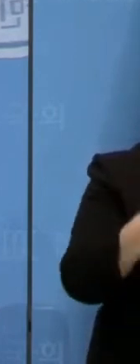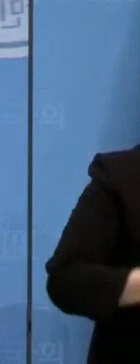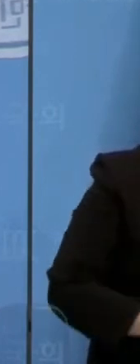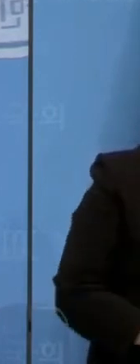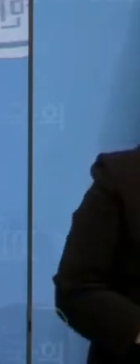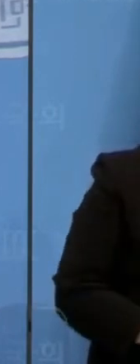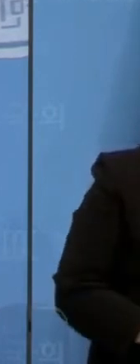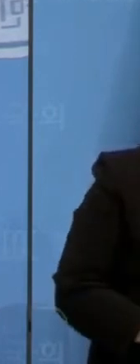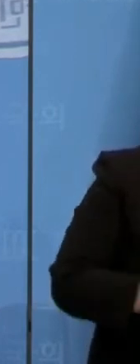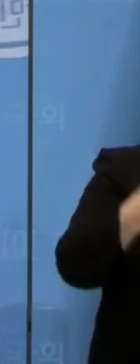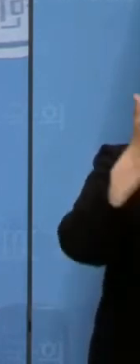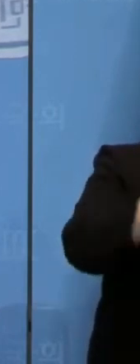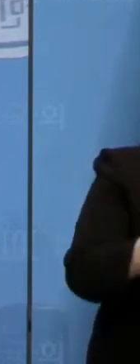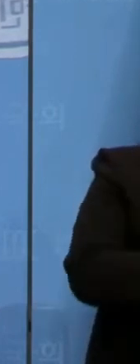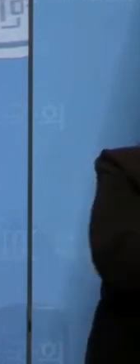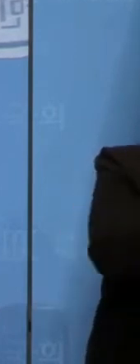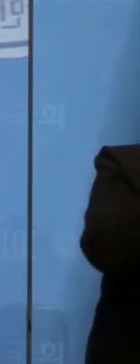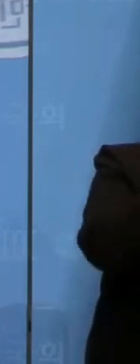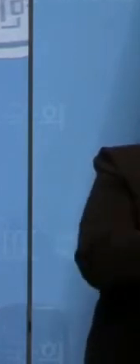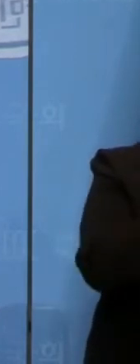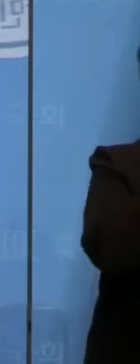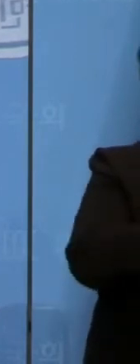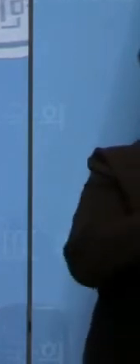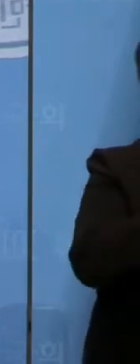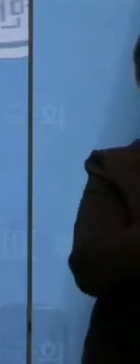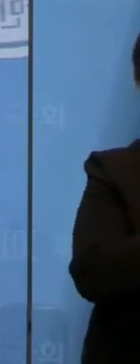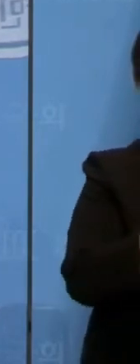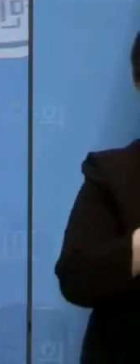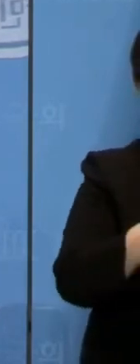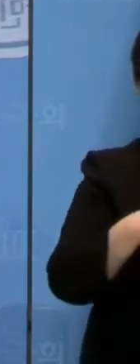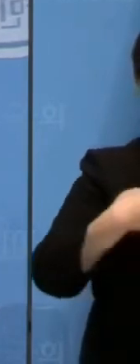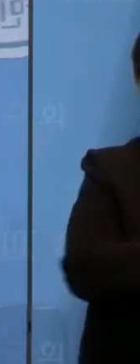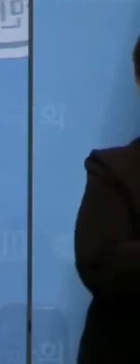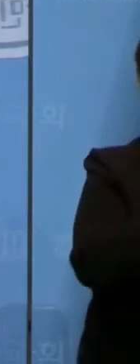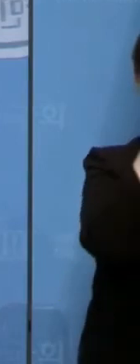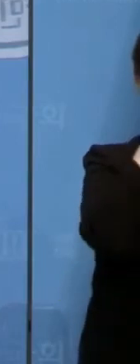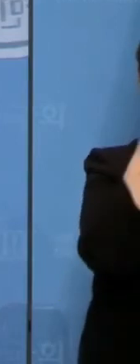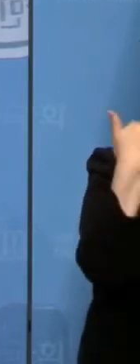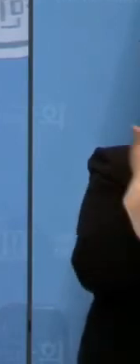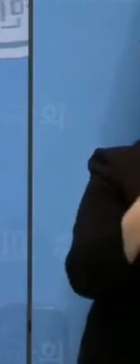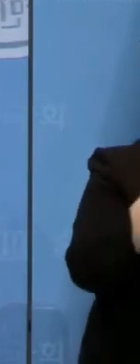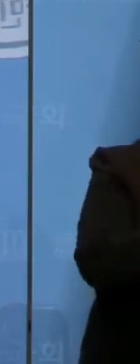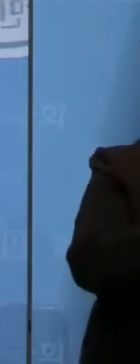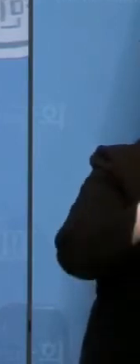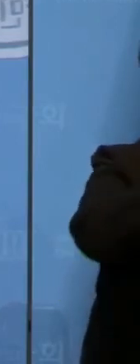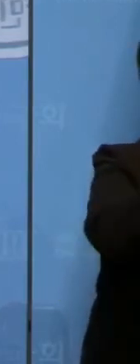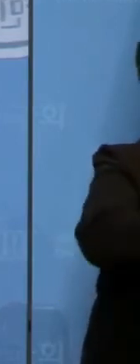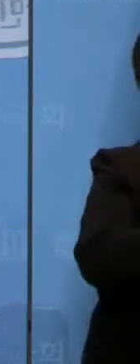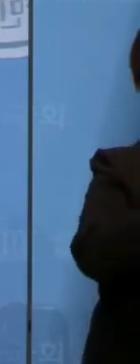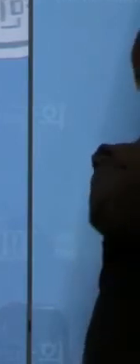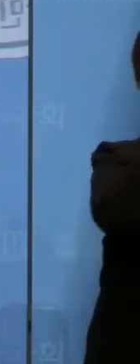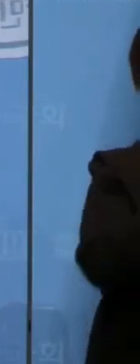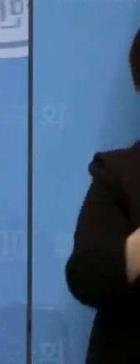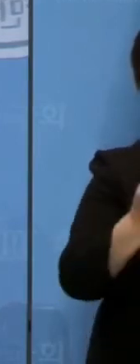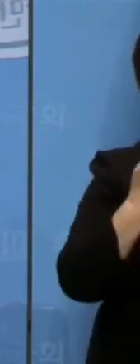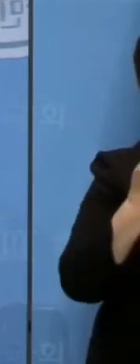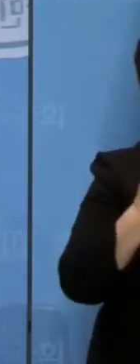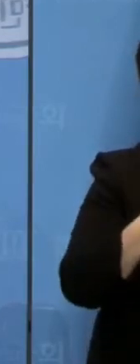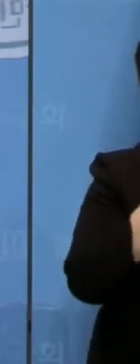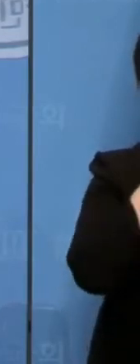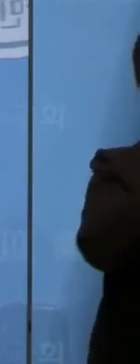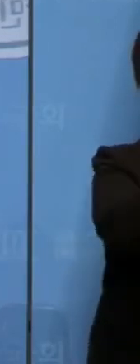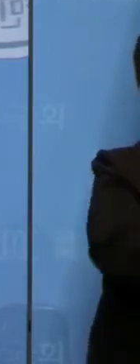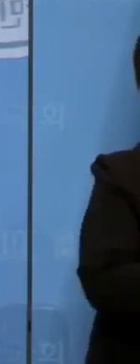나라들입니다. 그러나 경제적 이해관계를 이유로 불의에 눈 감으면 이는 국제질서는 힘이 전부라고 인정하는 것밖에